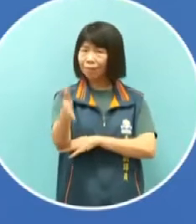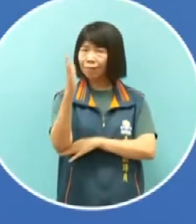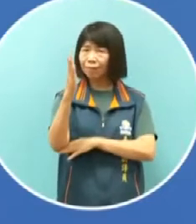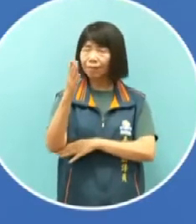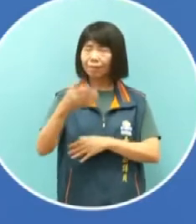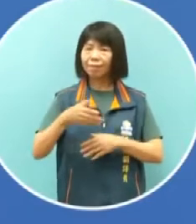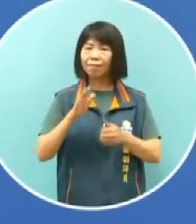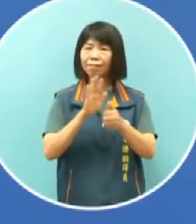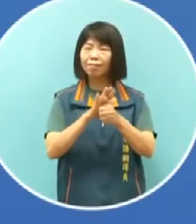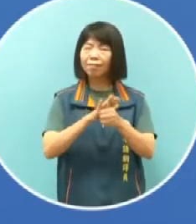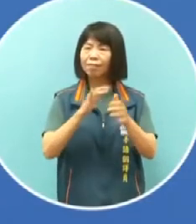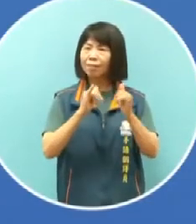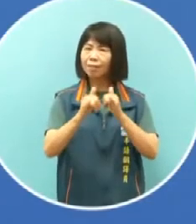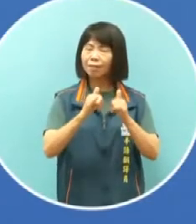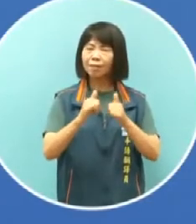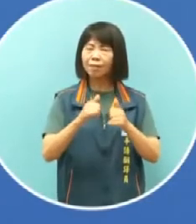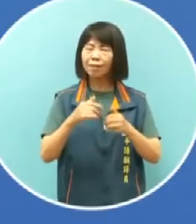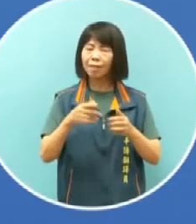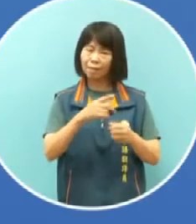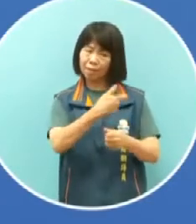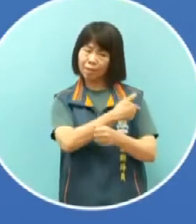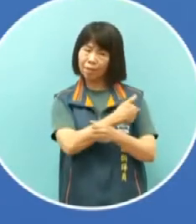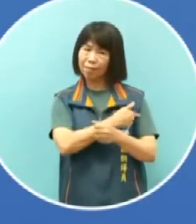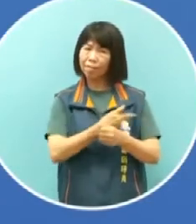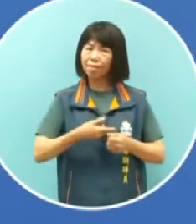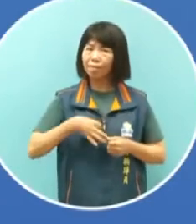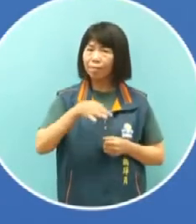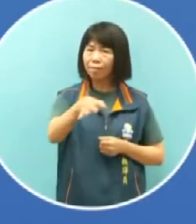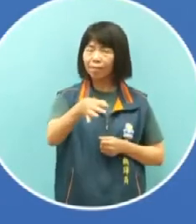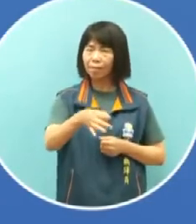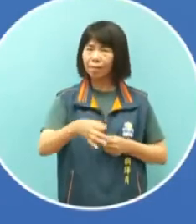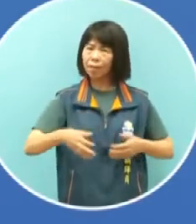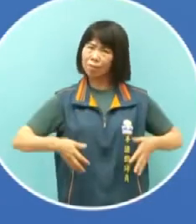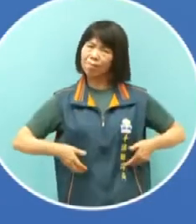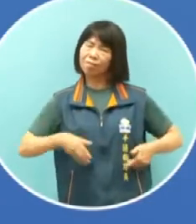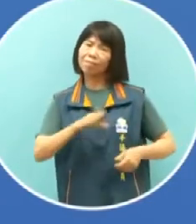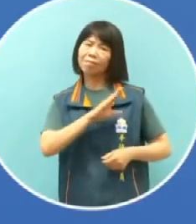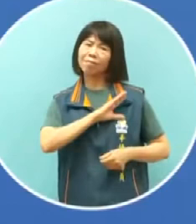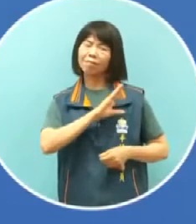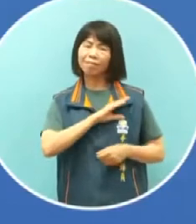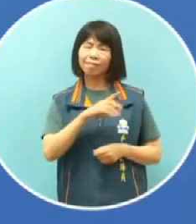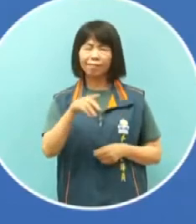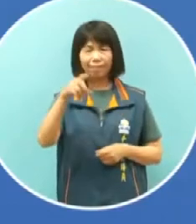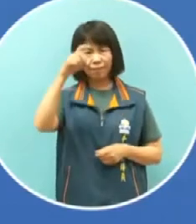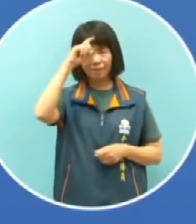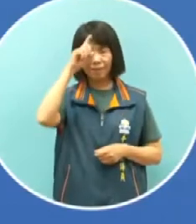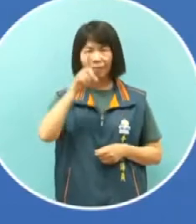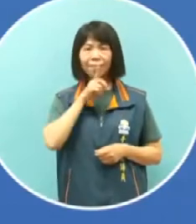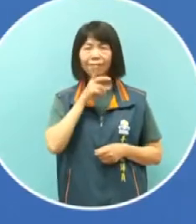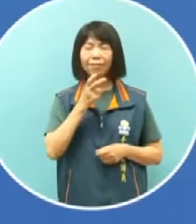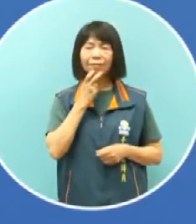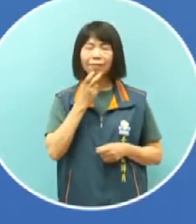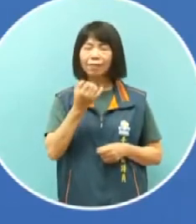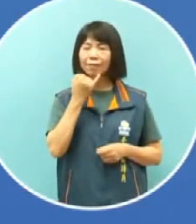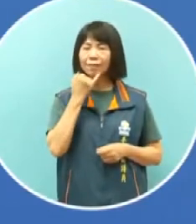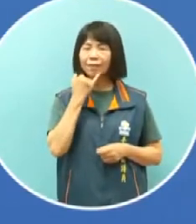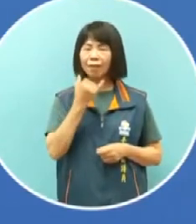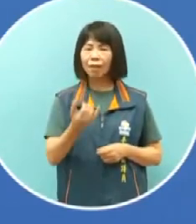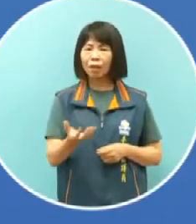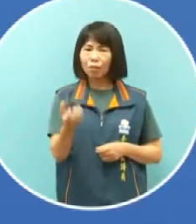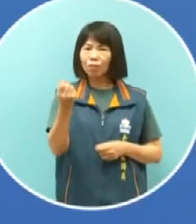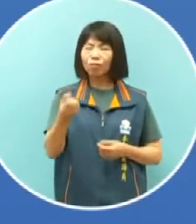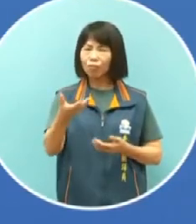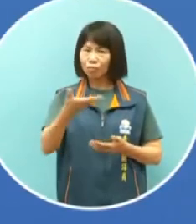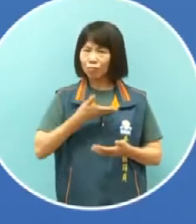我们急于购买疫苗不是急迫性吗？所以我们希望中央第一个能够授